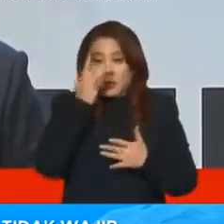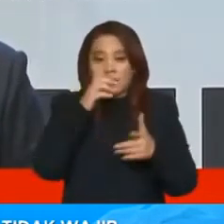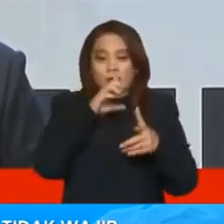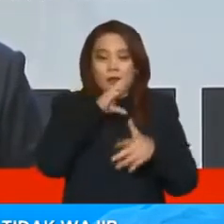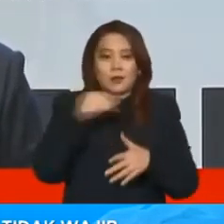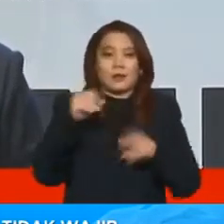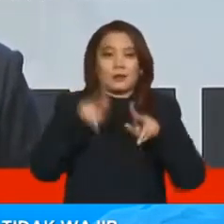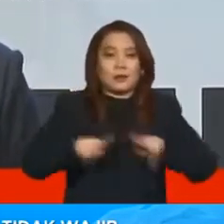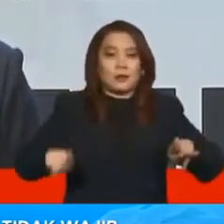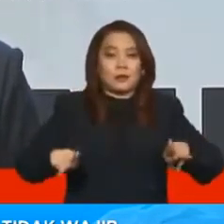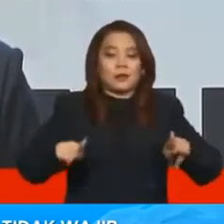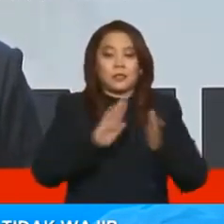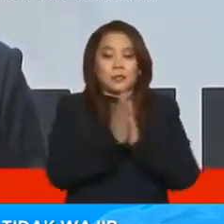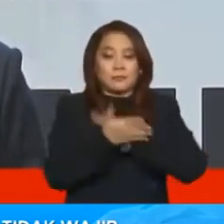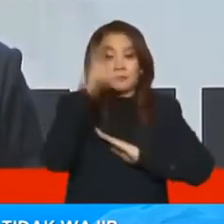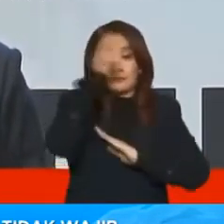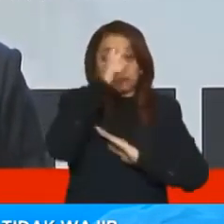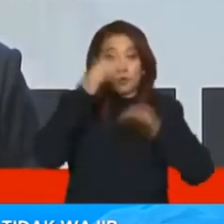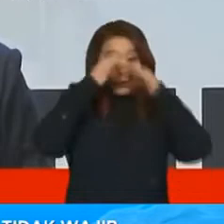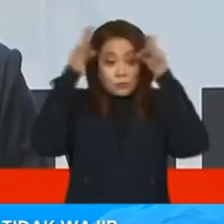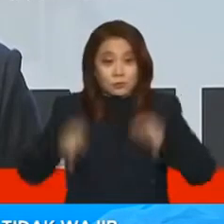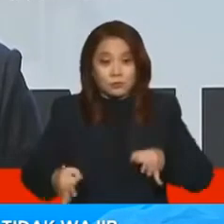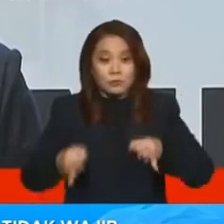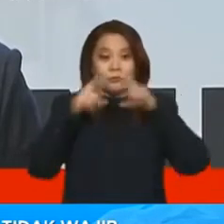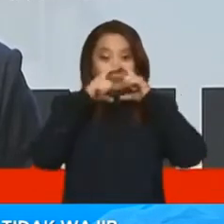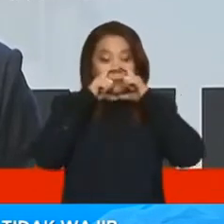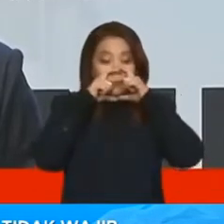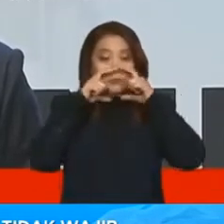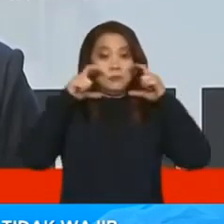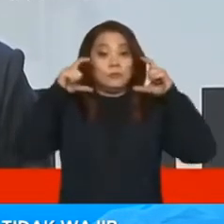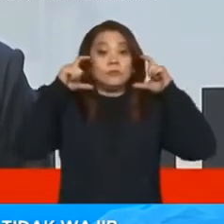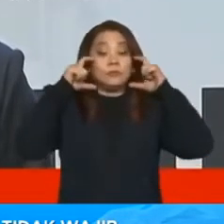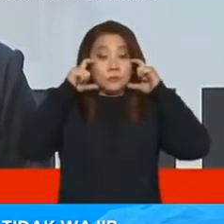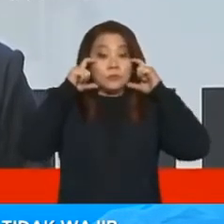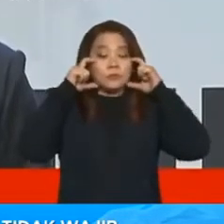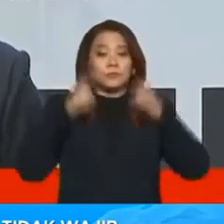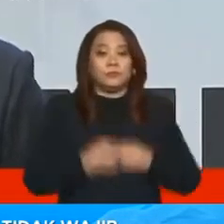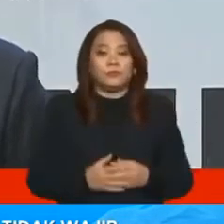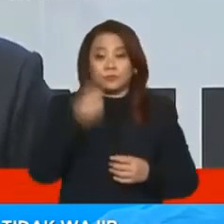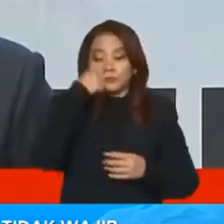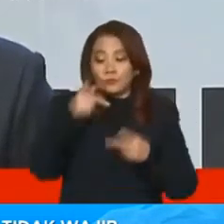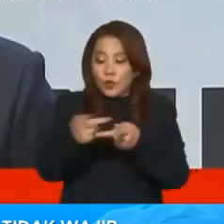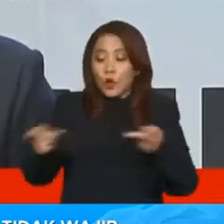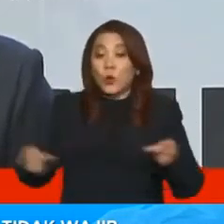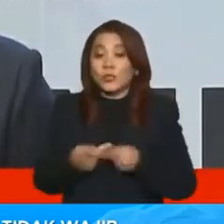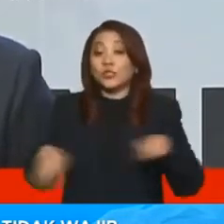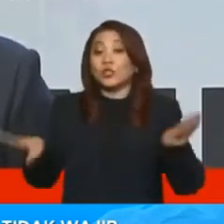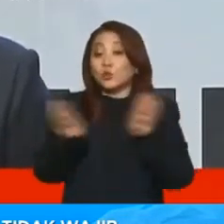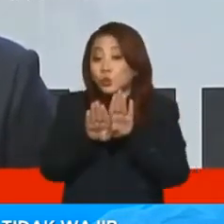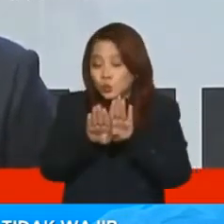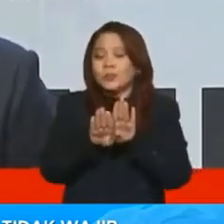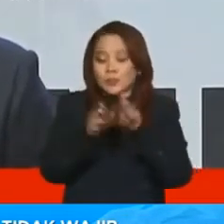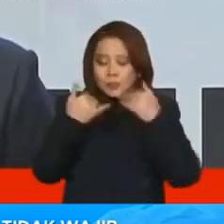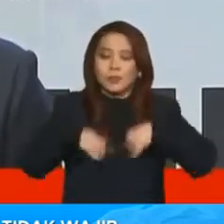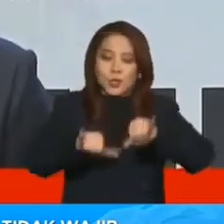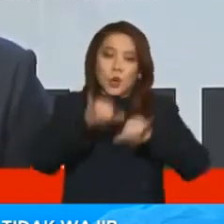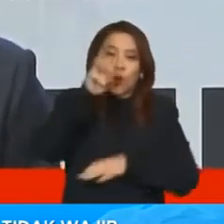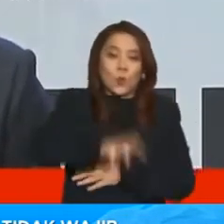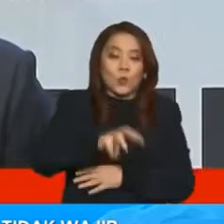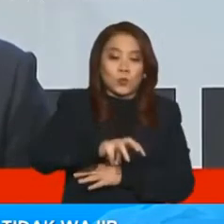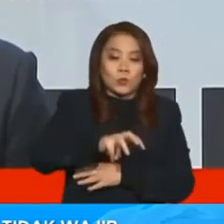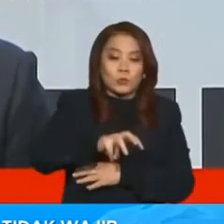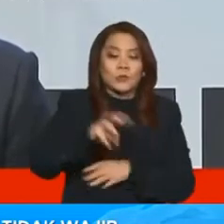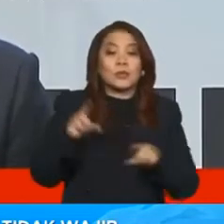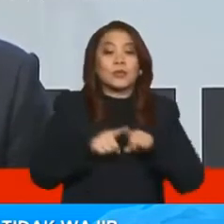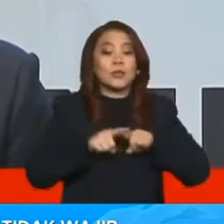telah putuskan bahwa Mas Mandi ataupun mandat laptopmu ke bagi kawasan tertutup masih diwajibkan